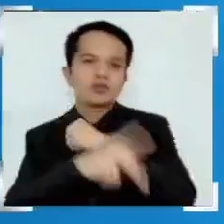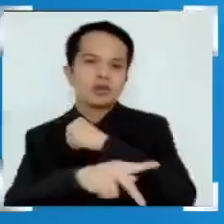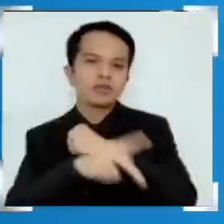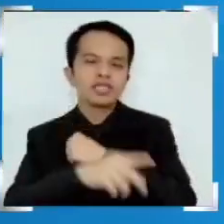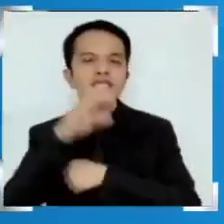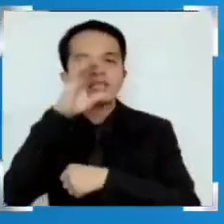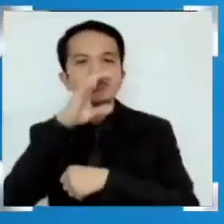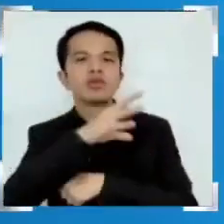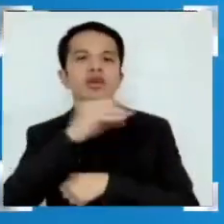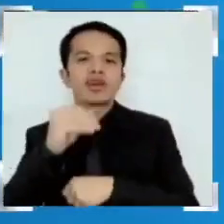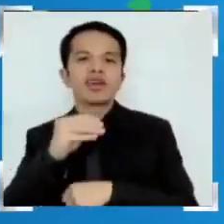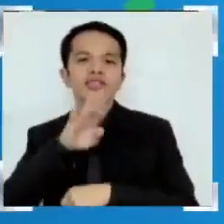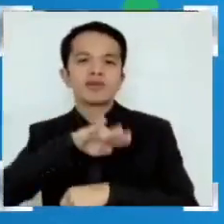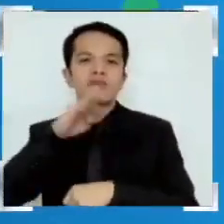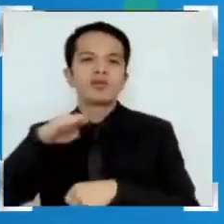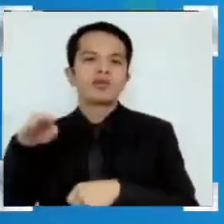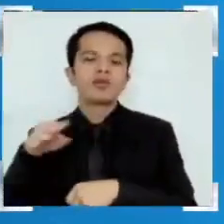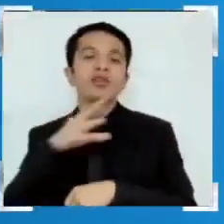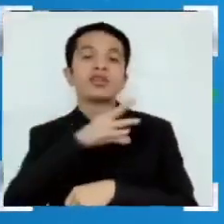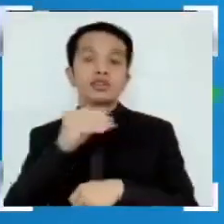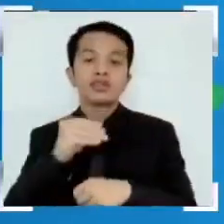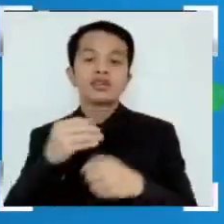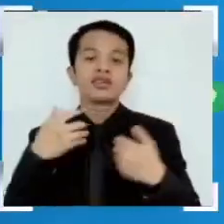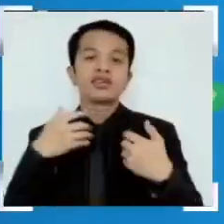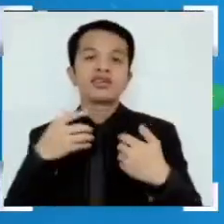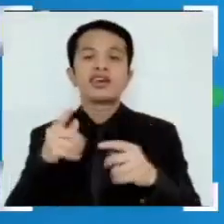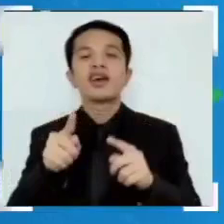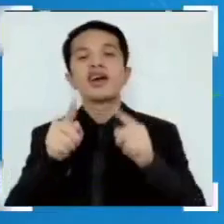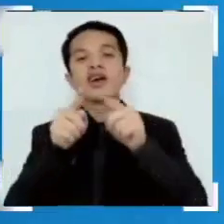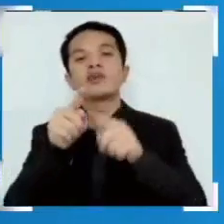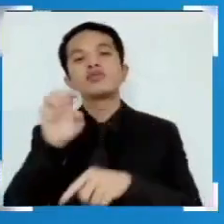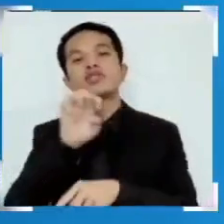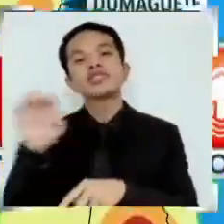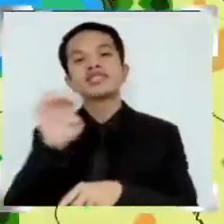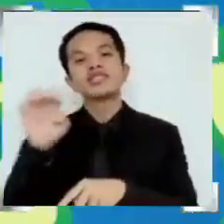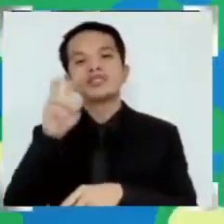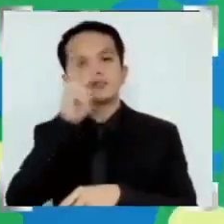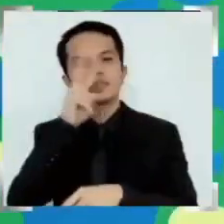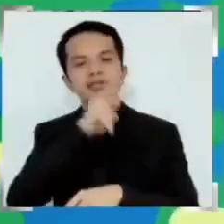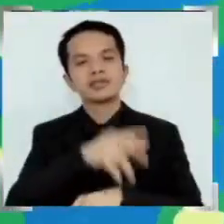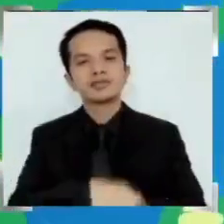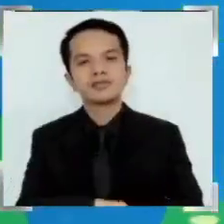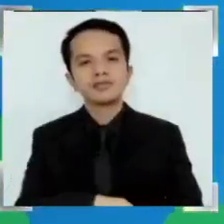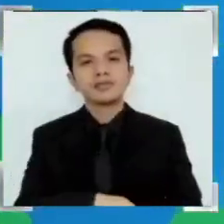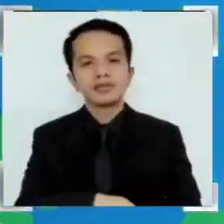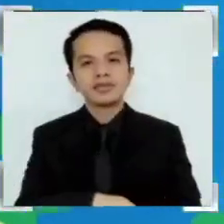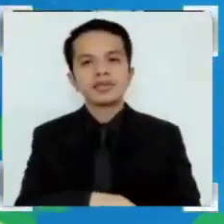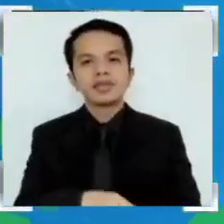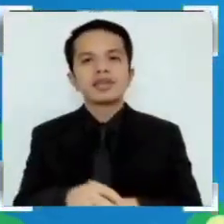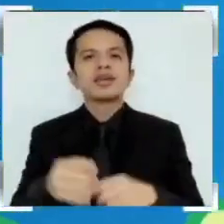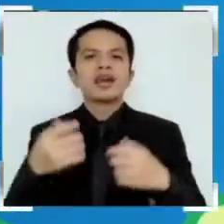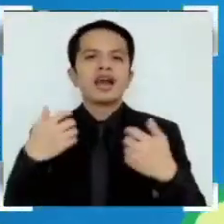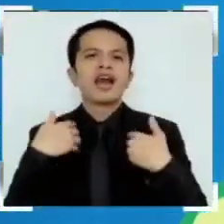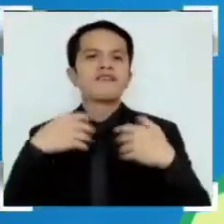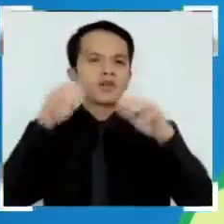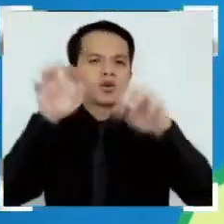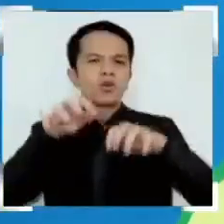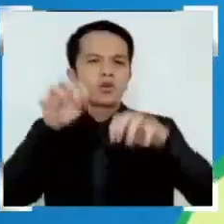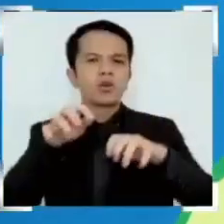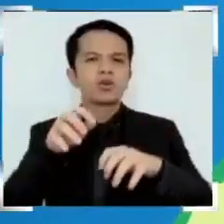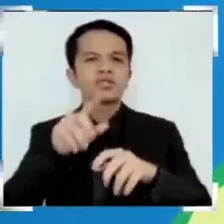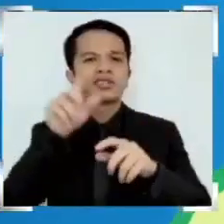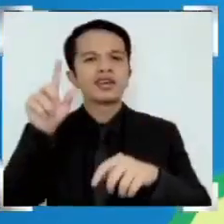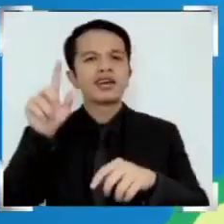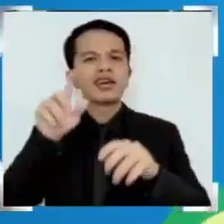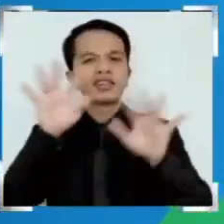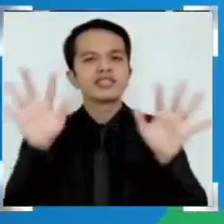sa Bohol at hanggang dito po yan sa may Eastern Visayas. Posibleng maulit ang mga pag-ulan sa Linggo ng hapon. May mga heavy to